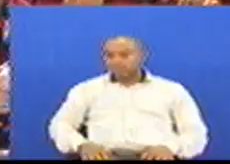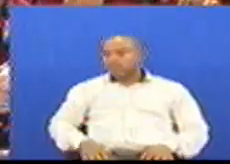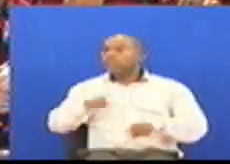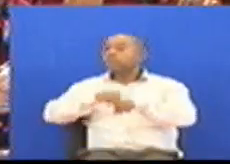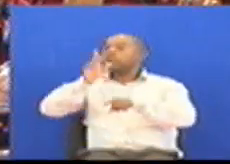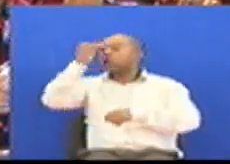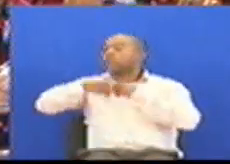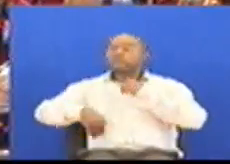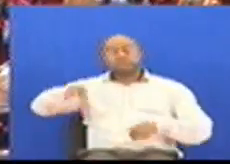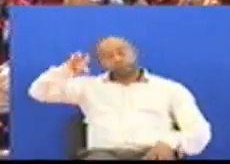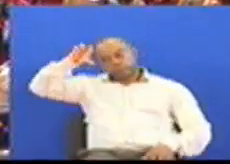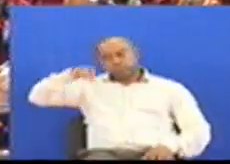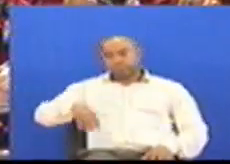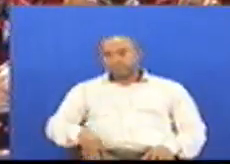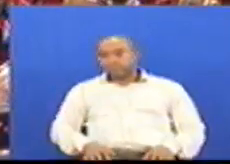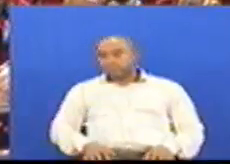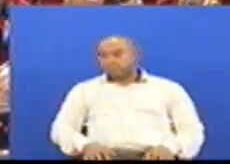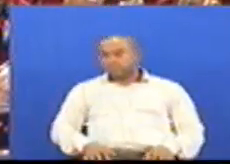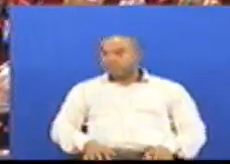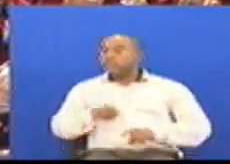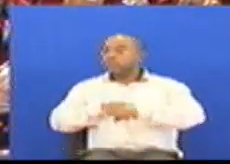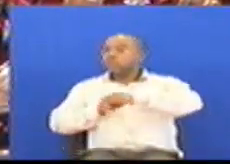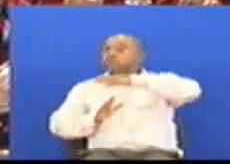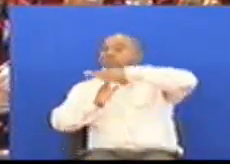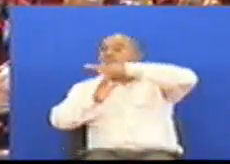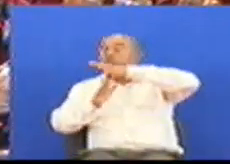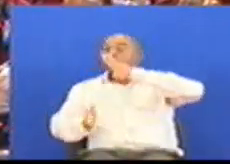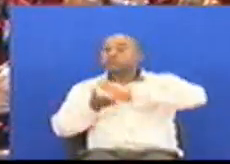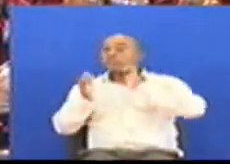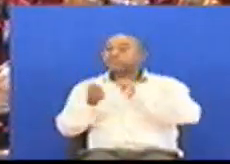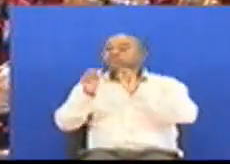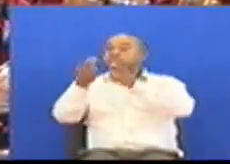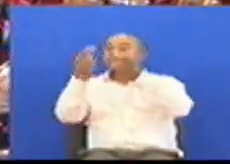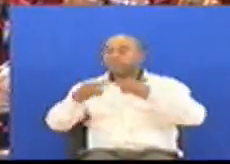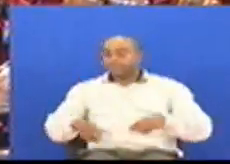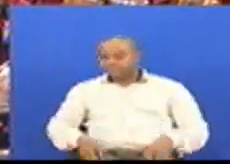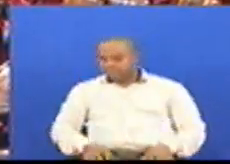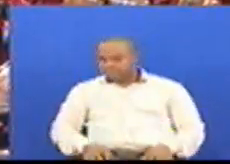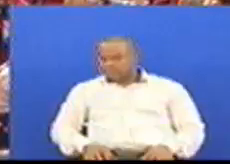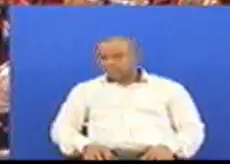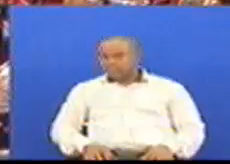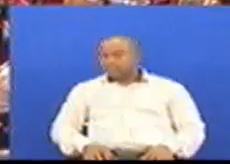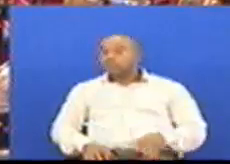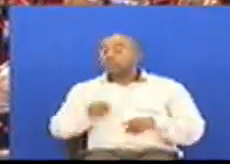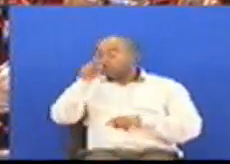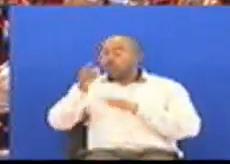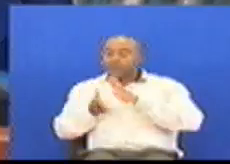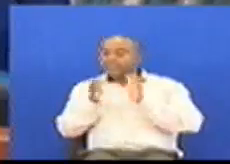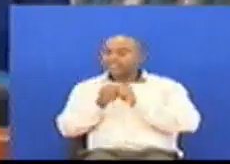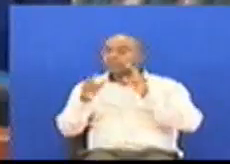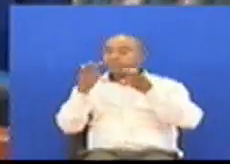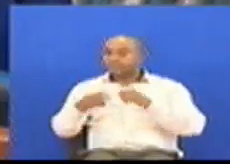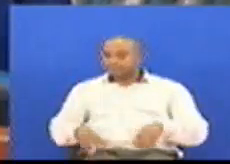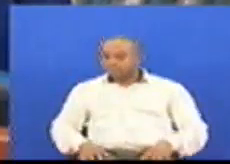mheshimiwa, naomba sekunde tu mheshimiwa nimalizie. Hapana, kwa sababu unaanza jambo jipya, ndio maana nilikuacha umalizie lile ulilokuwa namalizia.